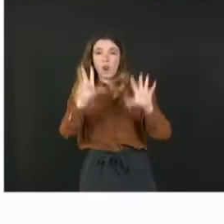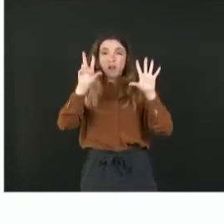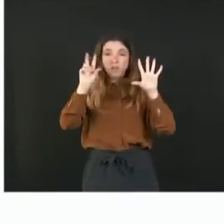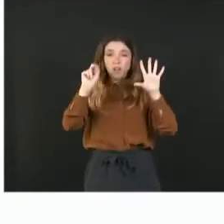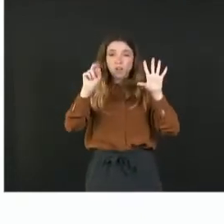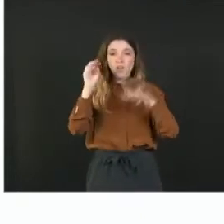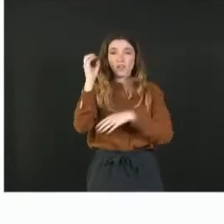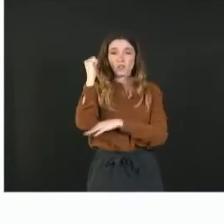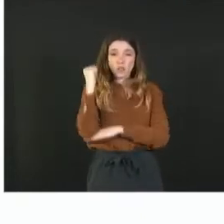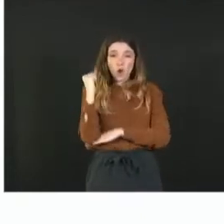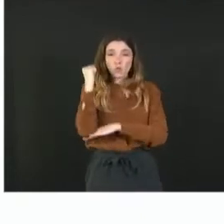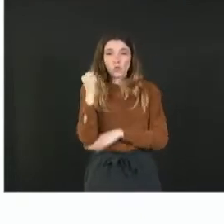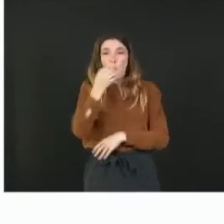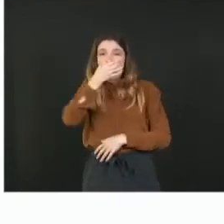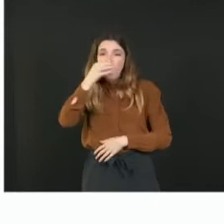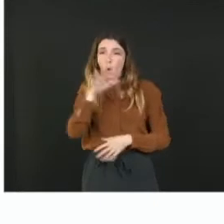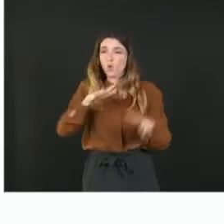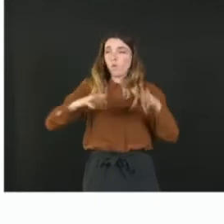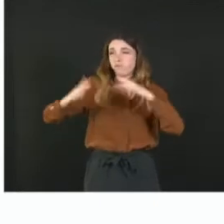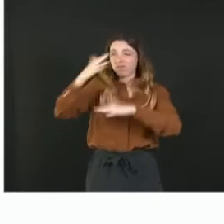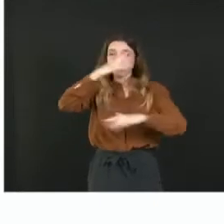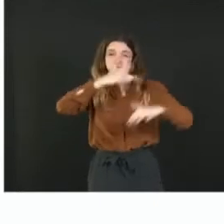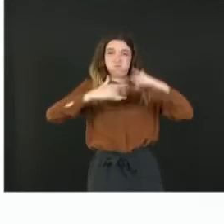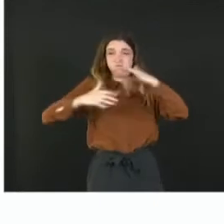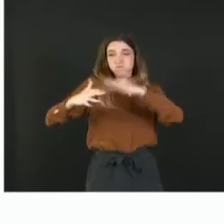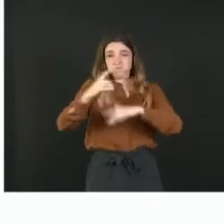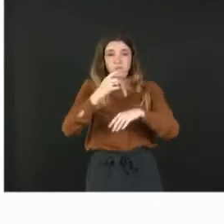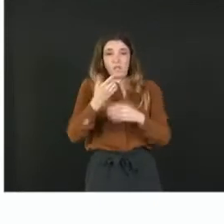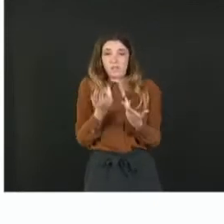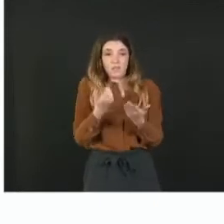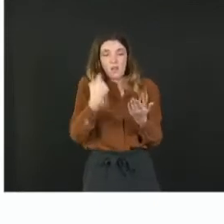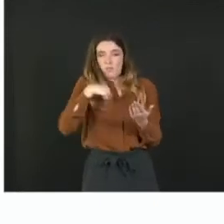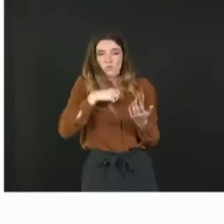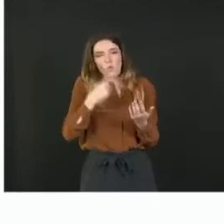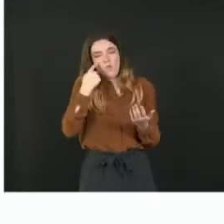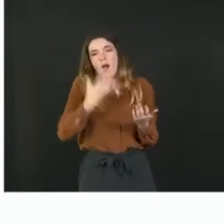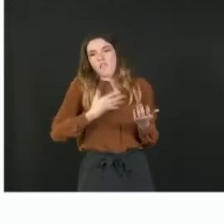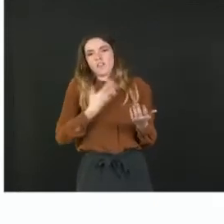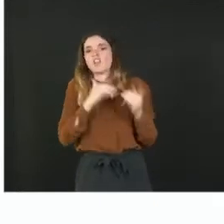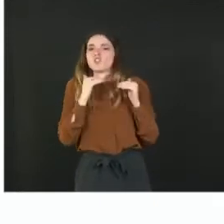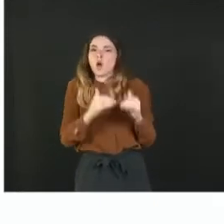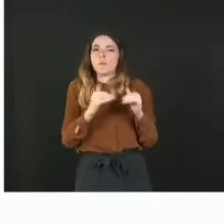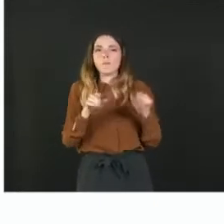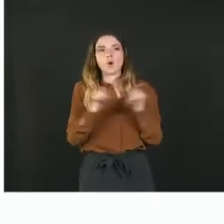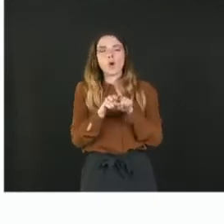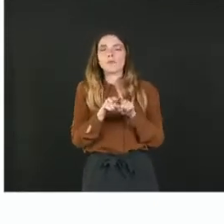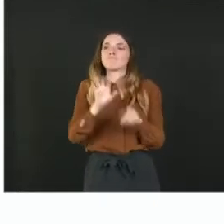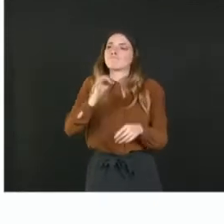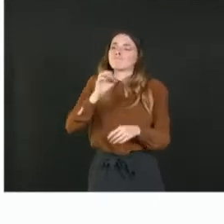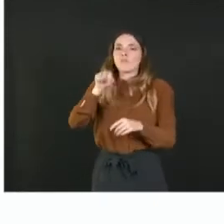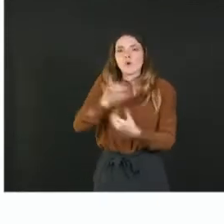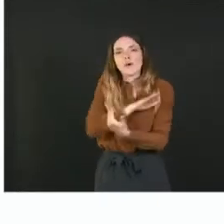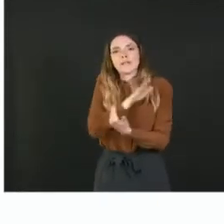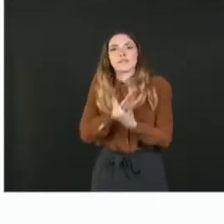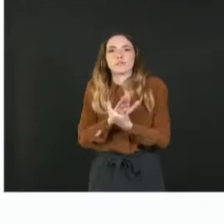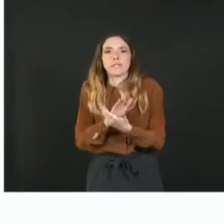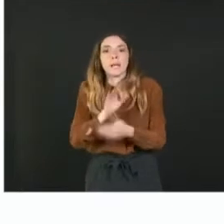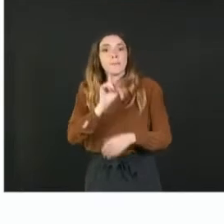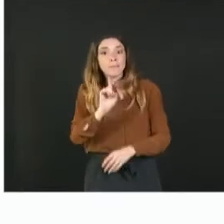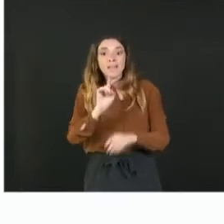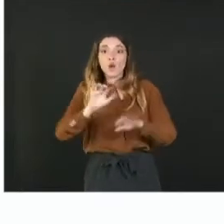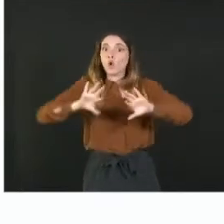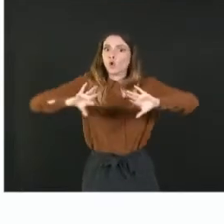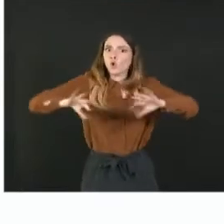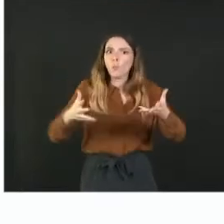et de particules fines absorbées. Donc je crois qu'on est conscient aujourd'hui de ces bénéfices. Après, c'est comment on renature la ville